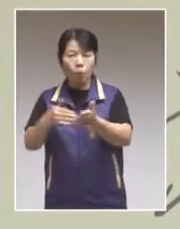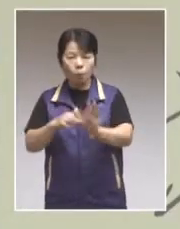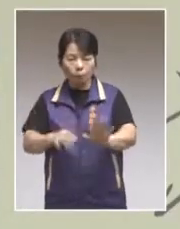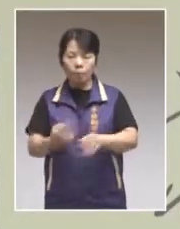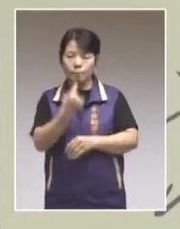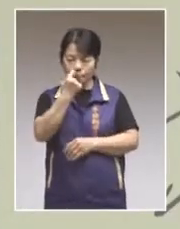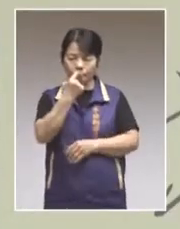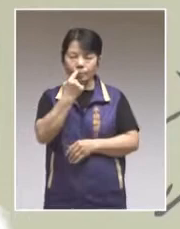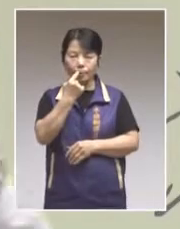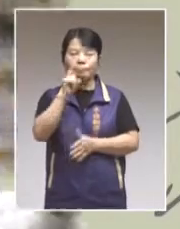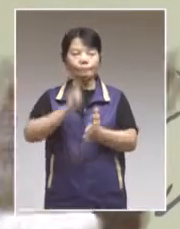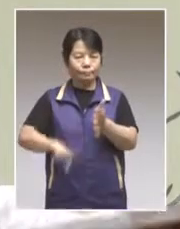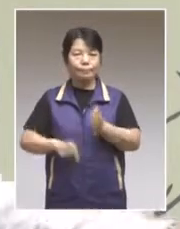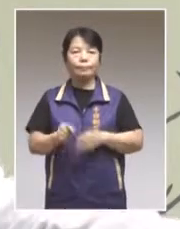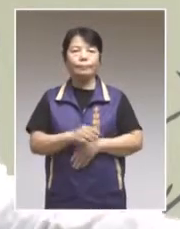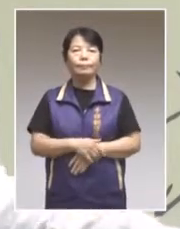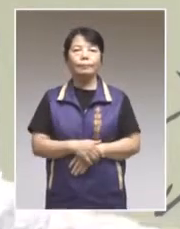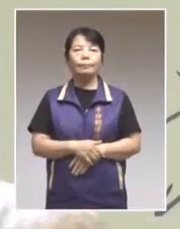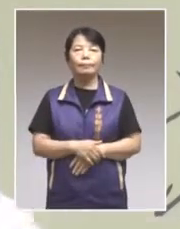考。